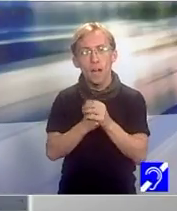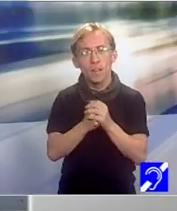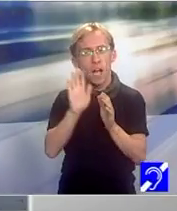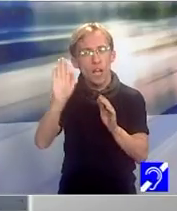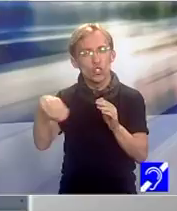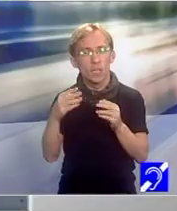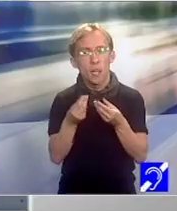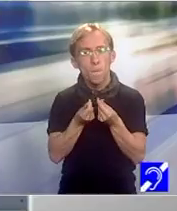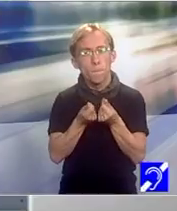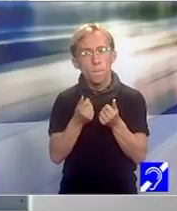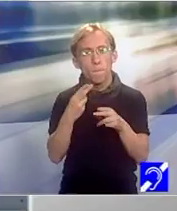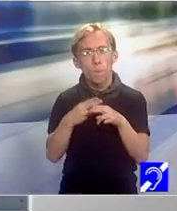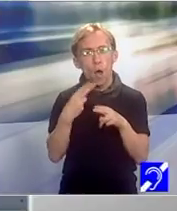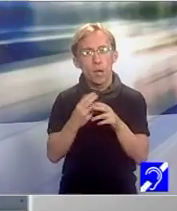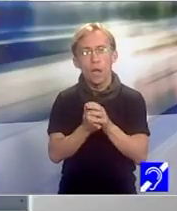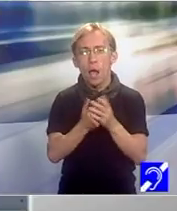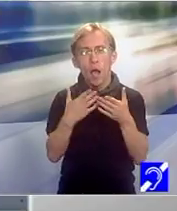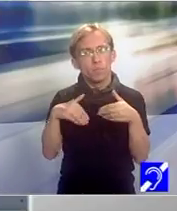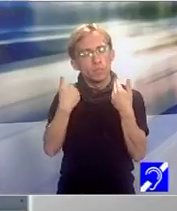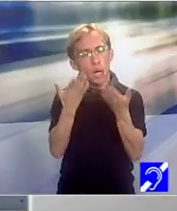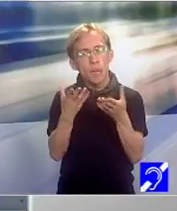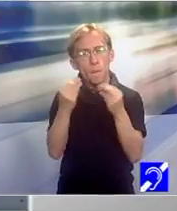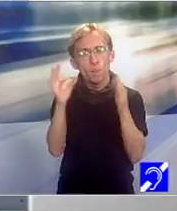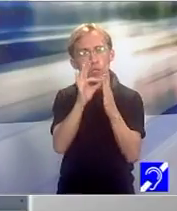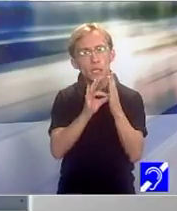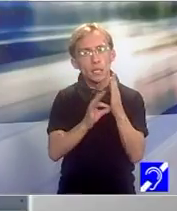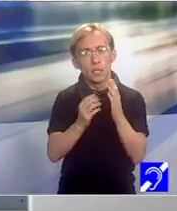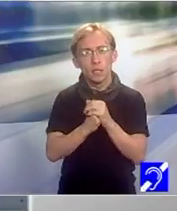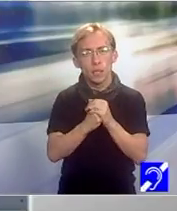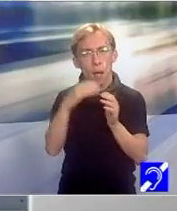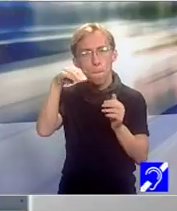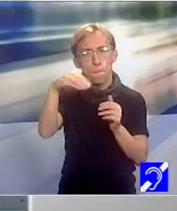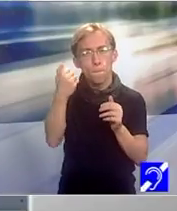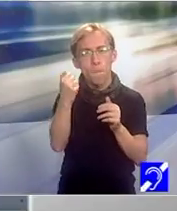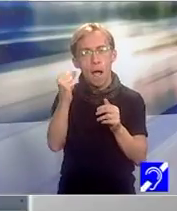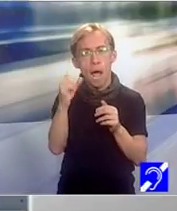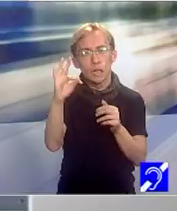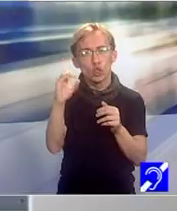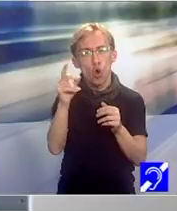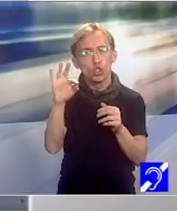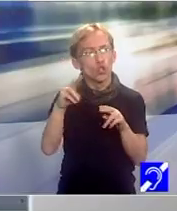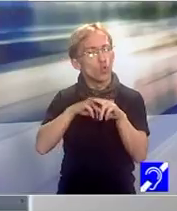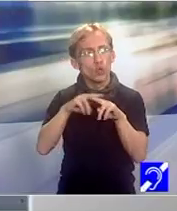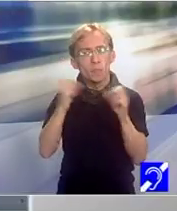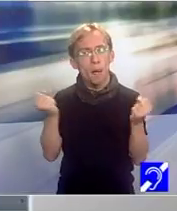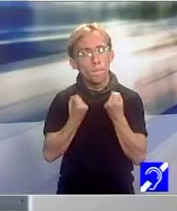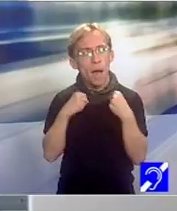boală. Dă-ne, te rog frumos, câteva detalii. Spune-ne, ce, în primul rând, ce înseamnă mastocitoza și cum se manifestă ea.